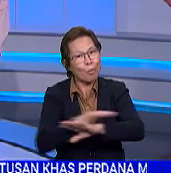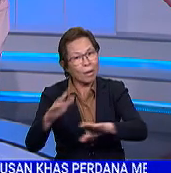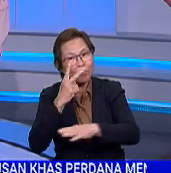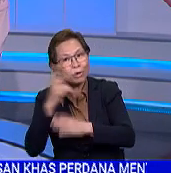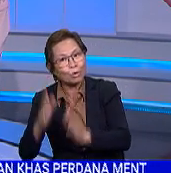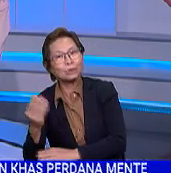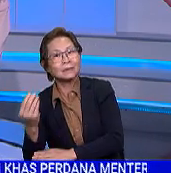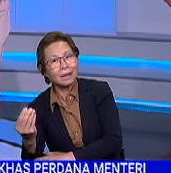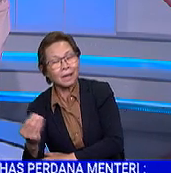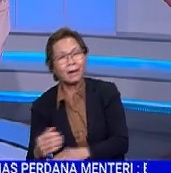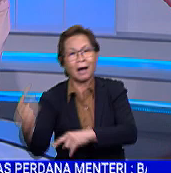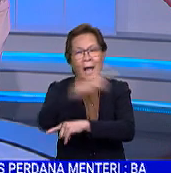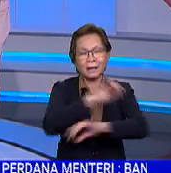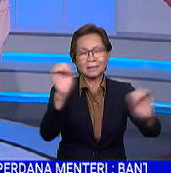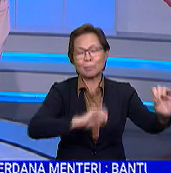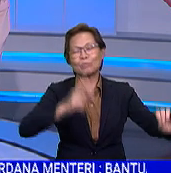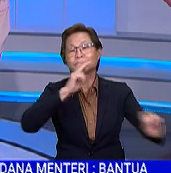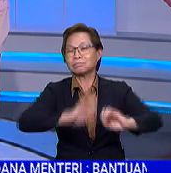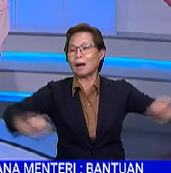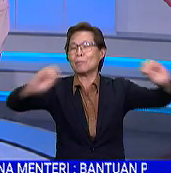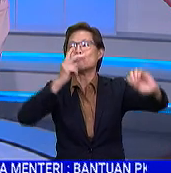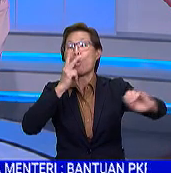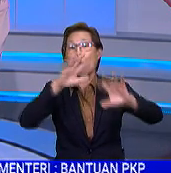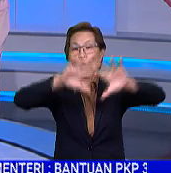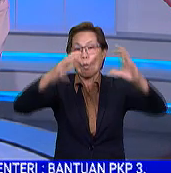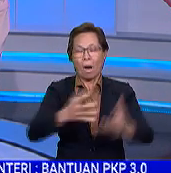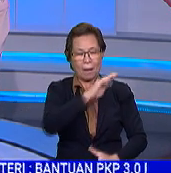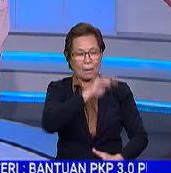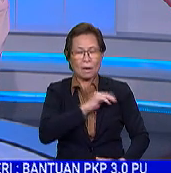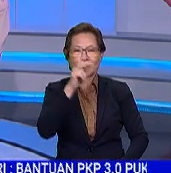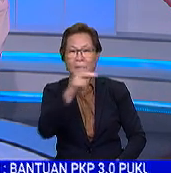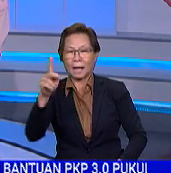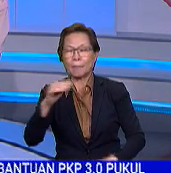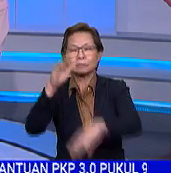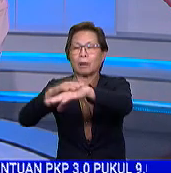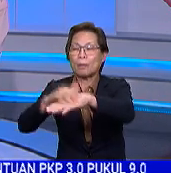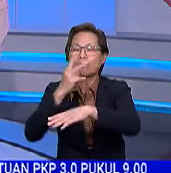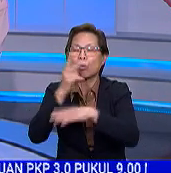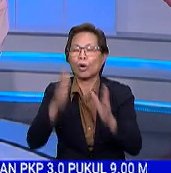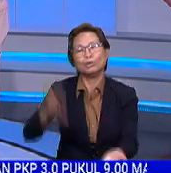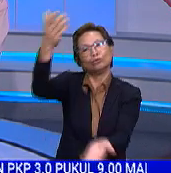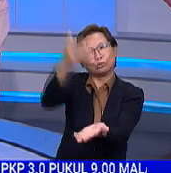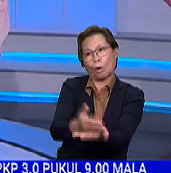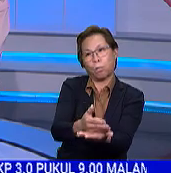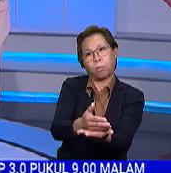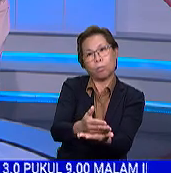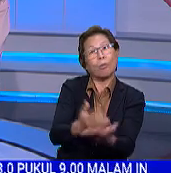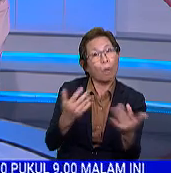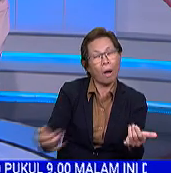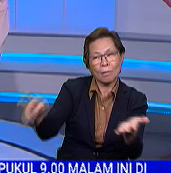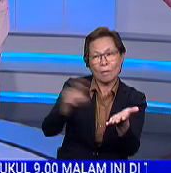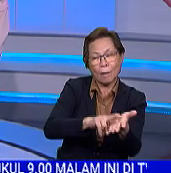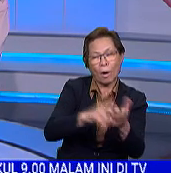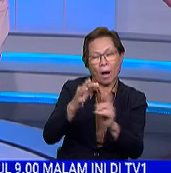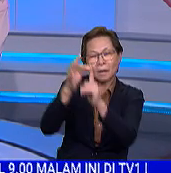perokok. Sempena Hari Tanpa Tembakau Sedunia, Kementerian Kesihatan menyeru perokok menghentikan tabiat berkenaan. Ikuti laporan